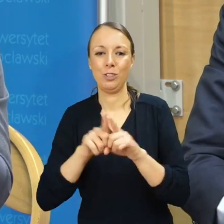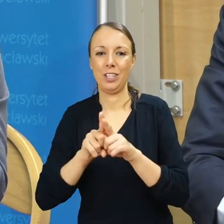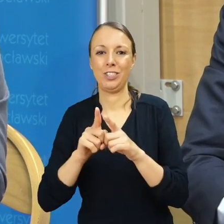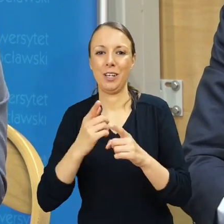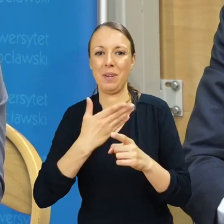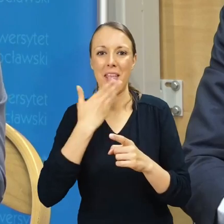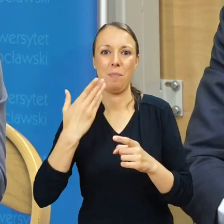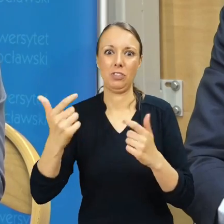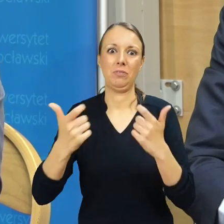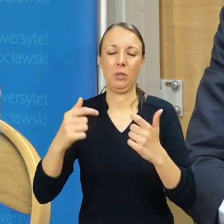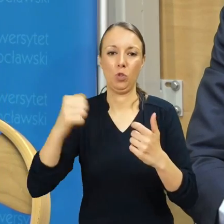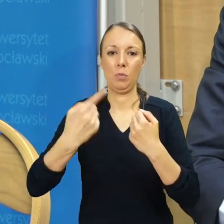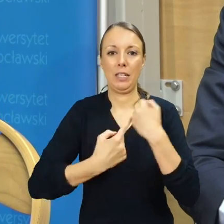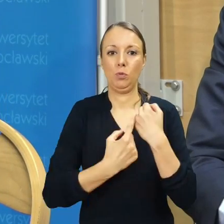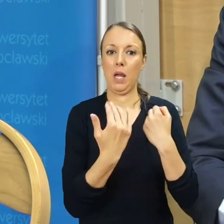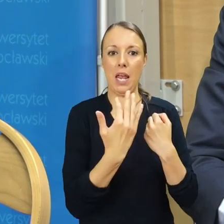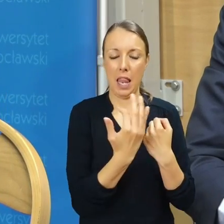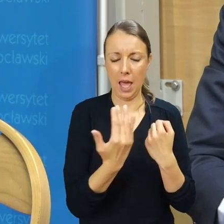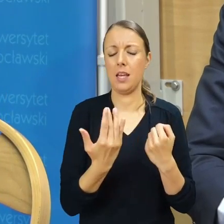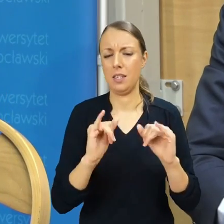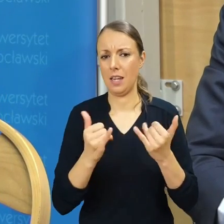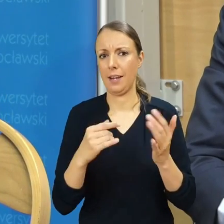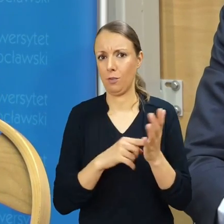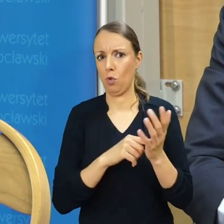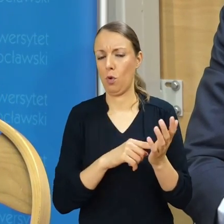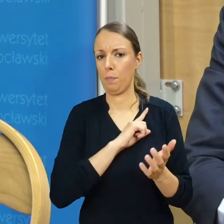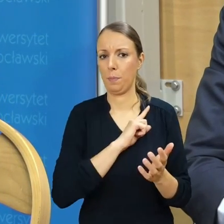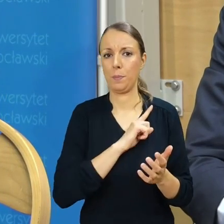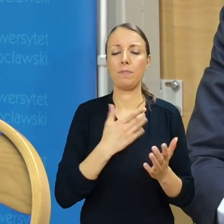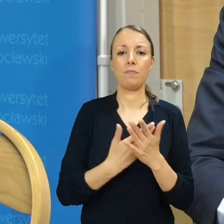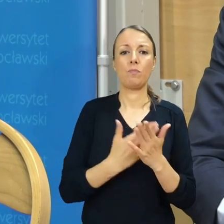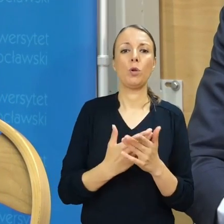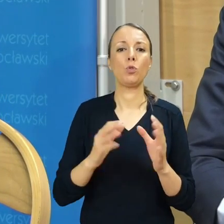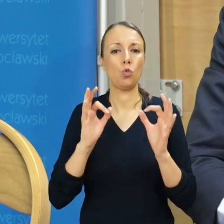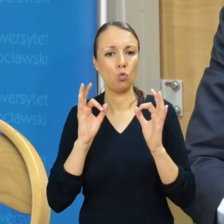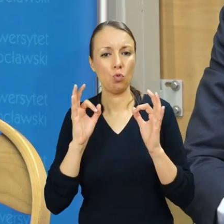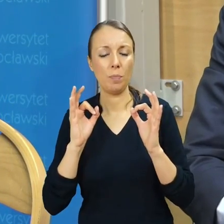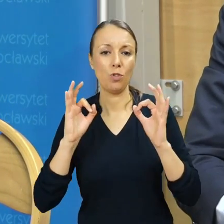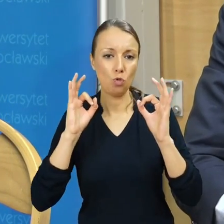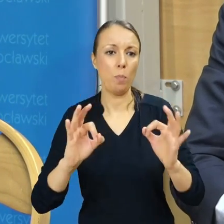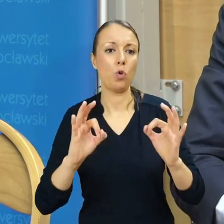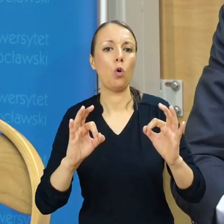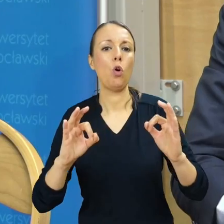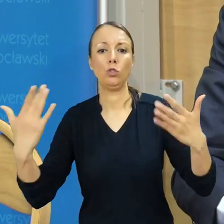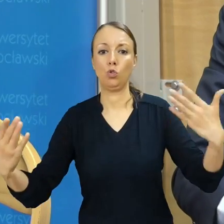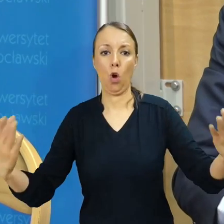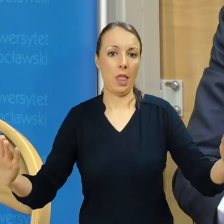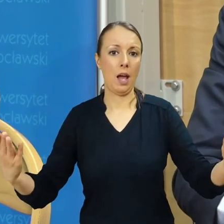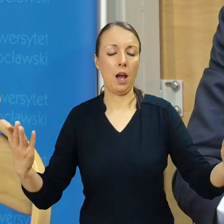musieli tymi liczbami kierować, prawda, bo tutaj ten jednak to dobro wymiaru sprawiedliwości, dobro strony przede wszystkim, czy stron,